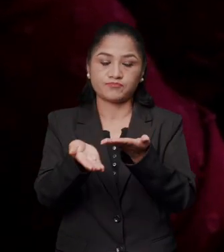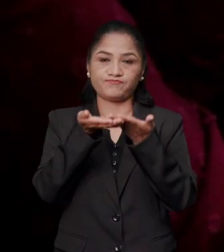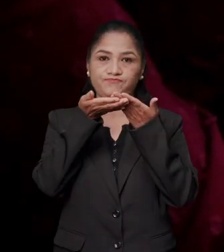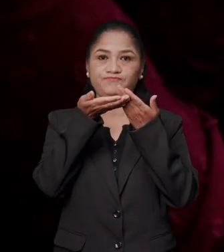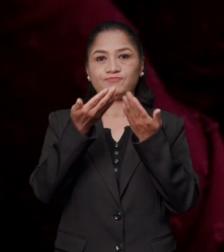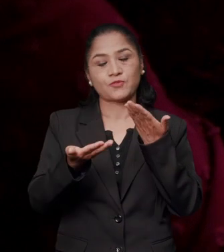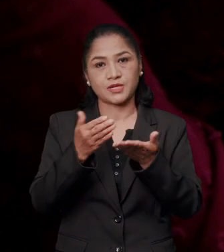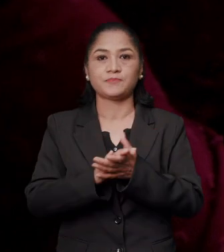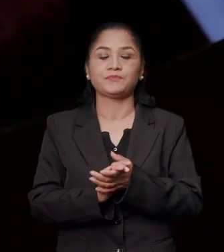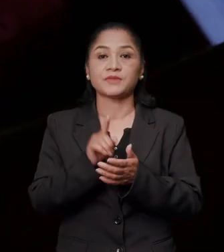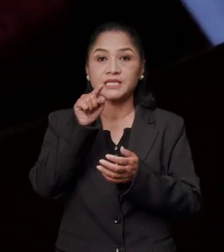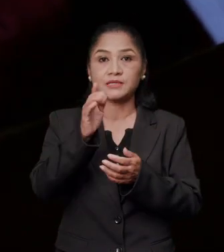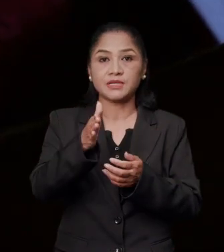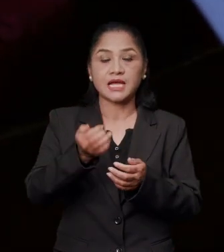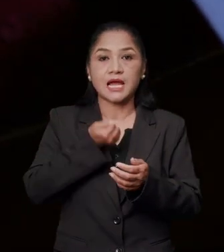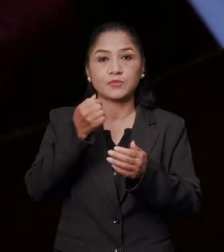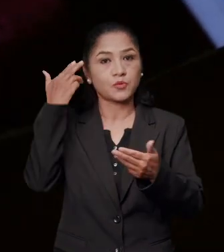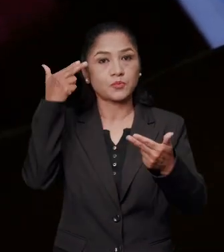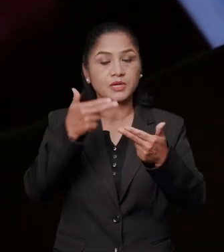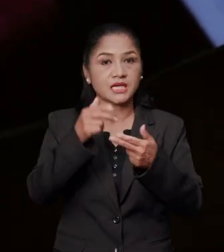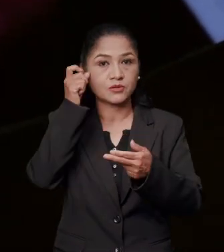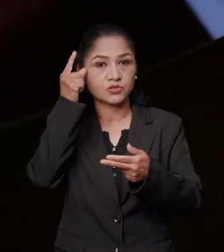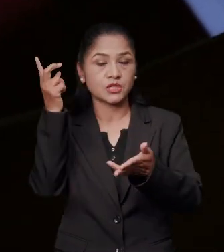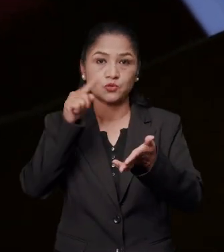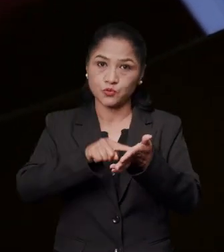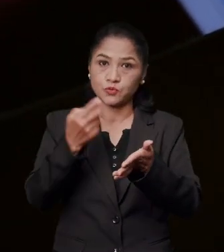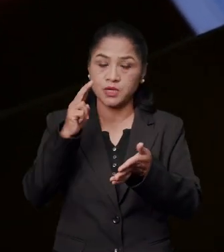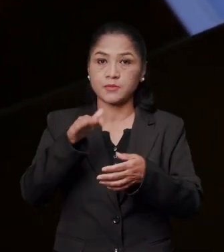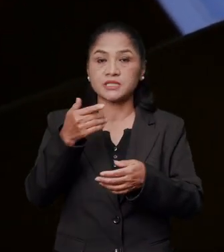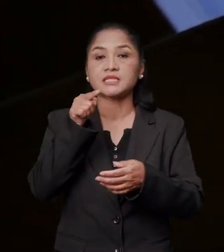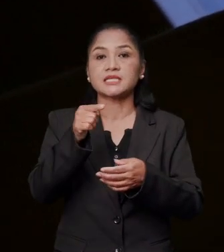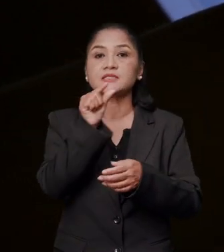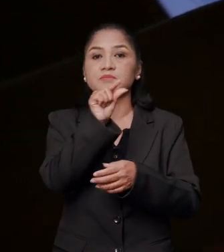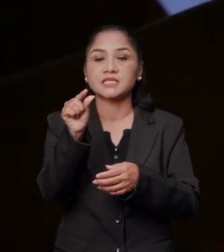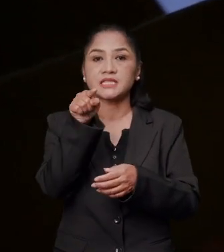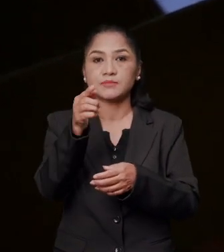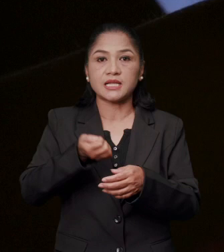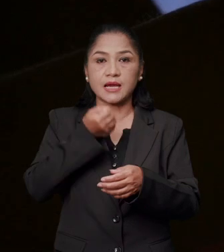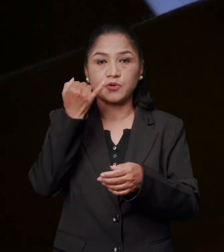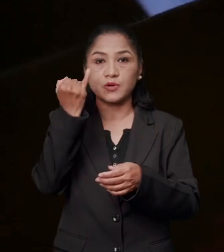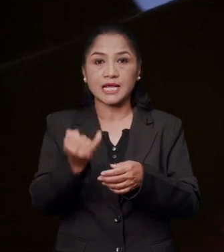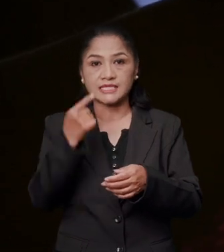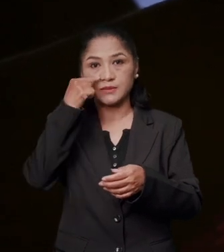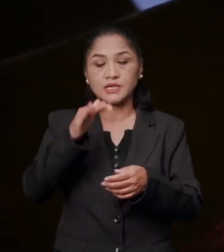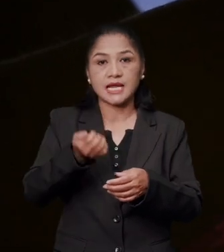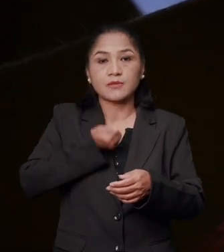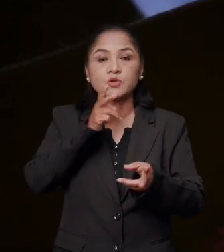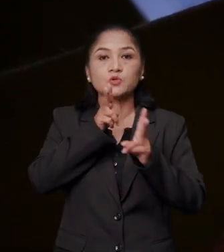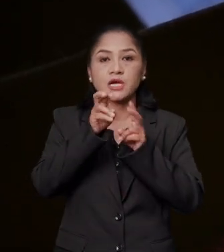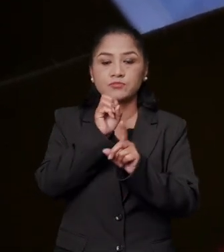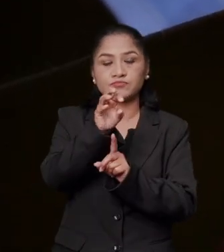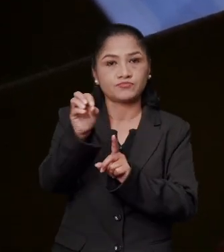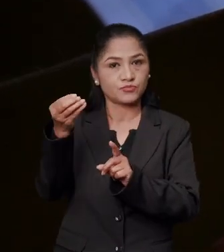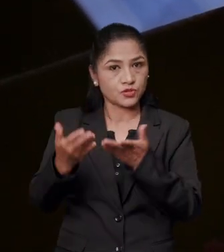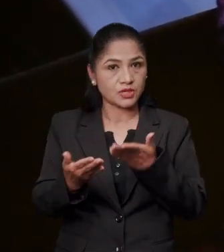तिमीलाई प्रोत्साहन गर्नेछन्। तिमीले आफ्नो पहिचान बुझ्न थालेपछि त्यसबारे तिमीले आफ्नी कान्छी बहिनीलाई आफ्नो